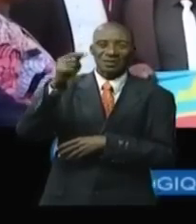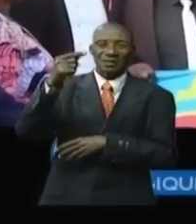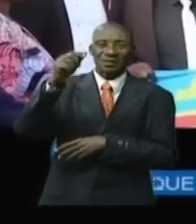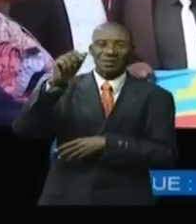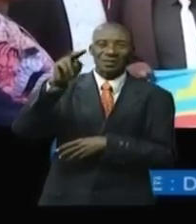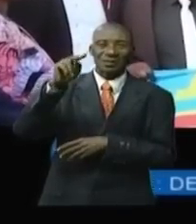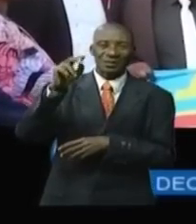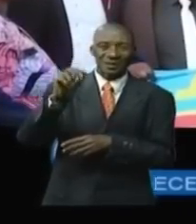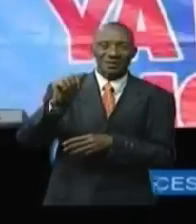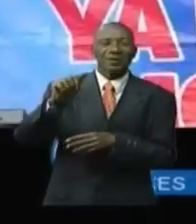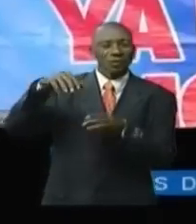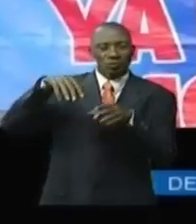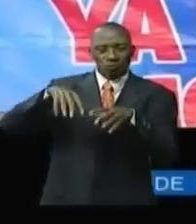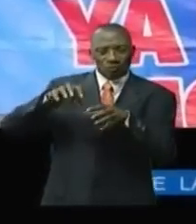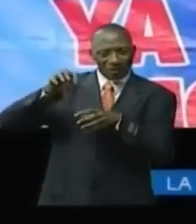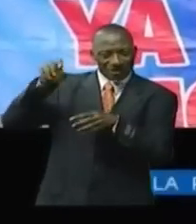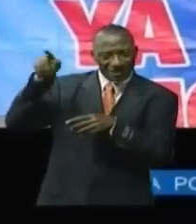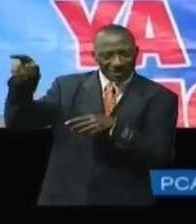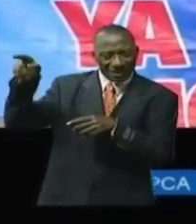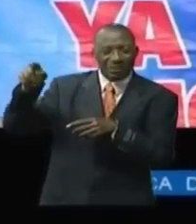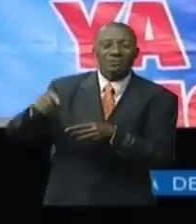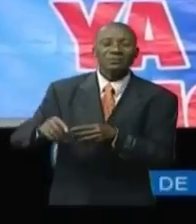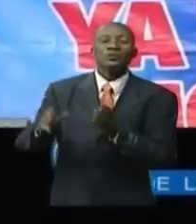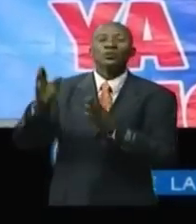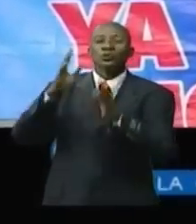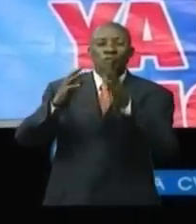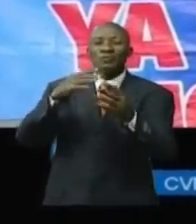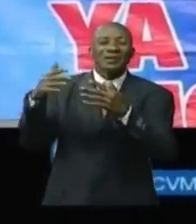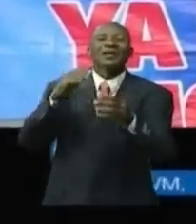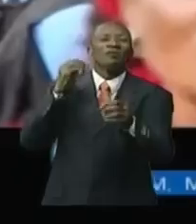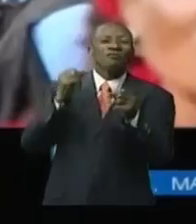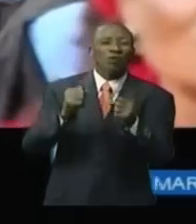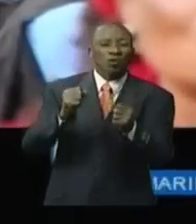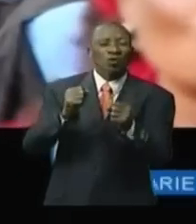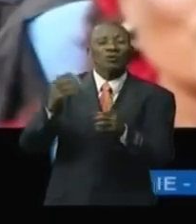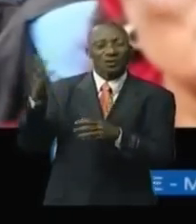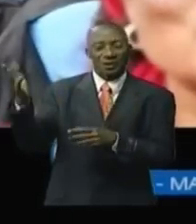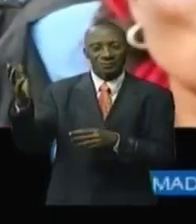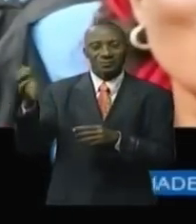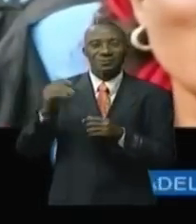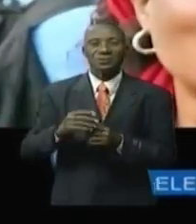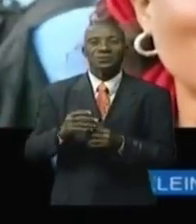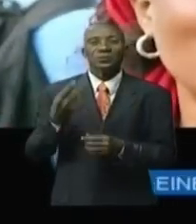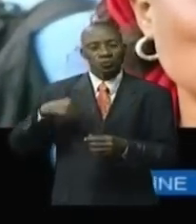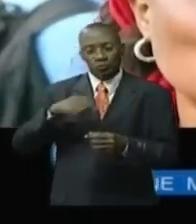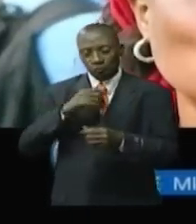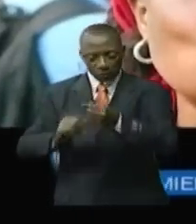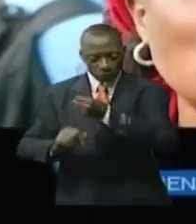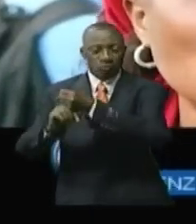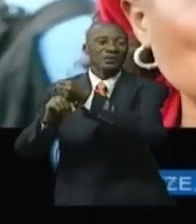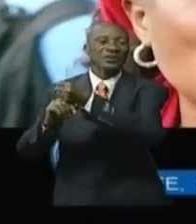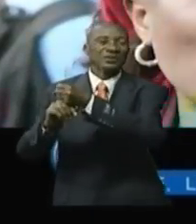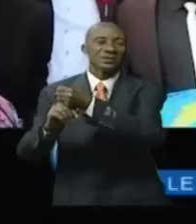national Ogi Kalonji qui milite pour la fin de l'insécurité dans l'est du pays.